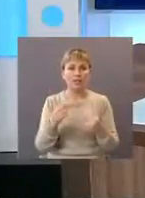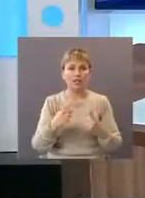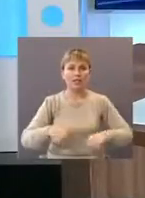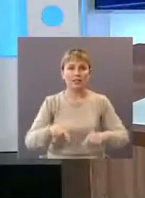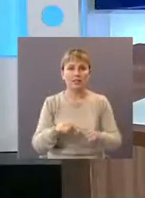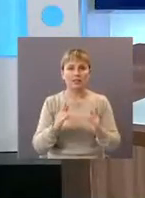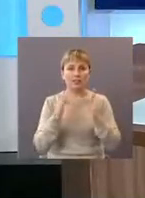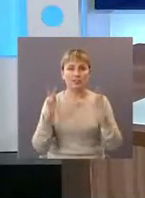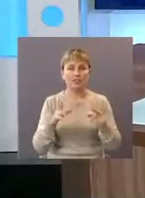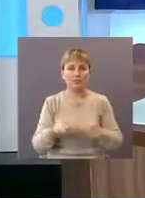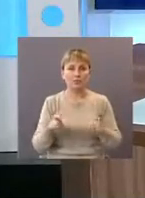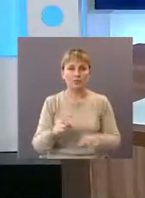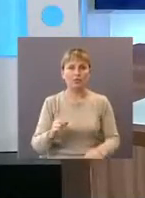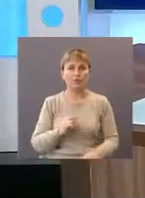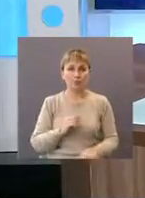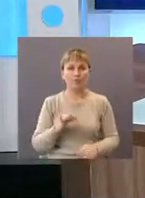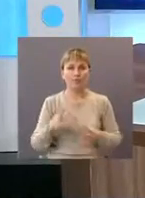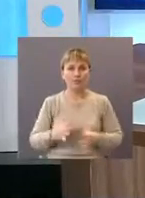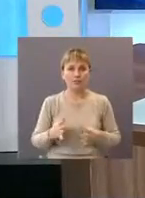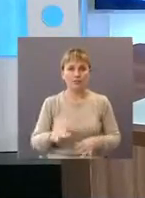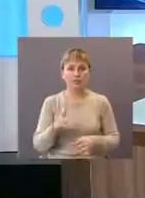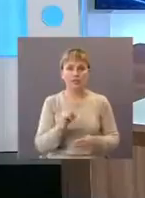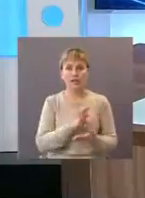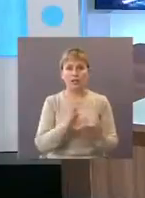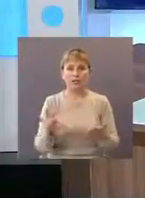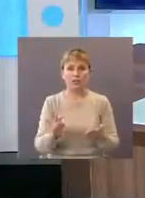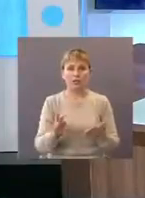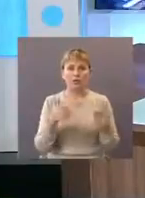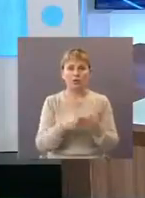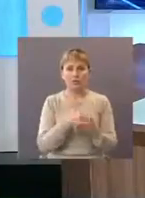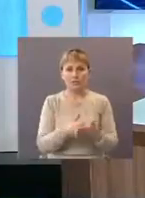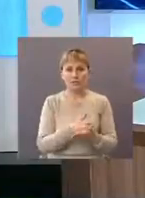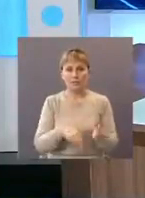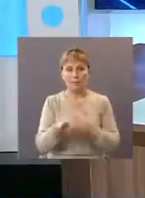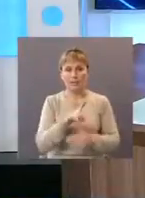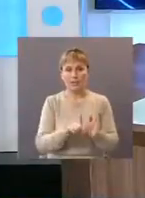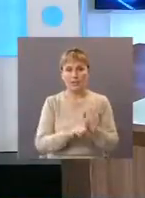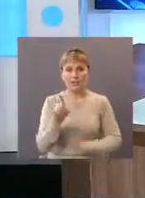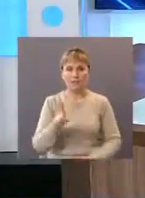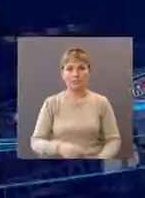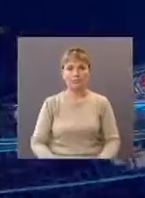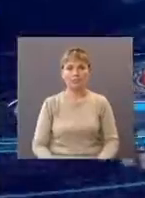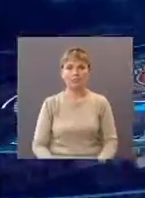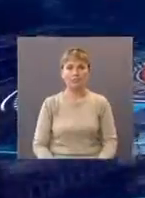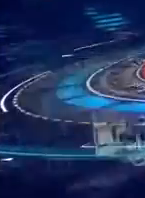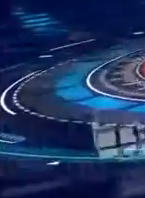организовать лимоз с экспертом. Ждем и надеемся на отличный сигнал. Итак, мы начинаем.